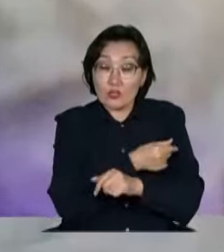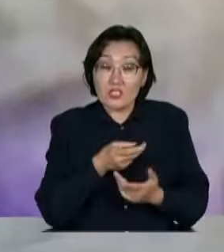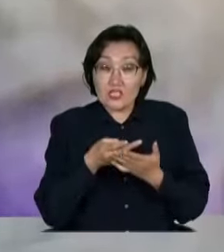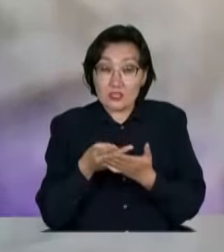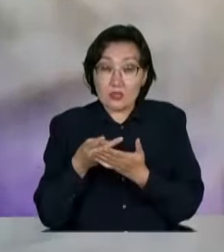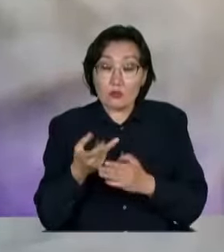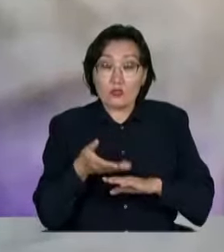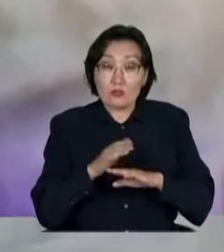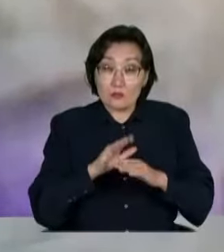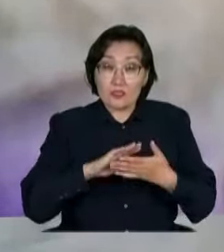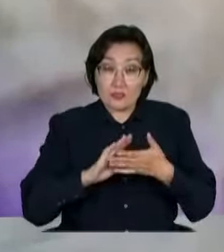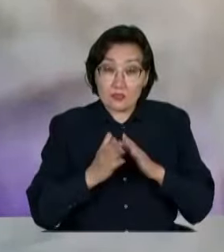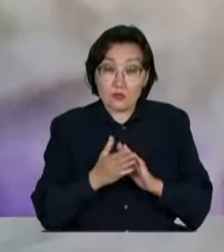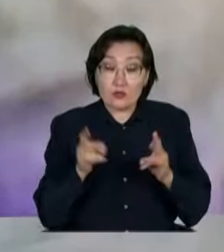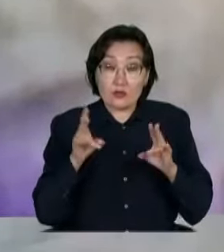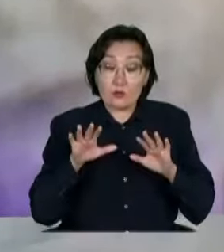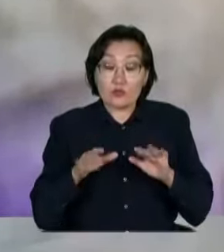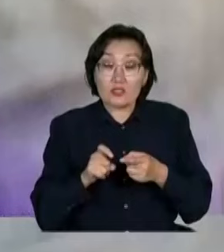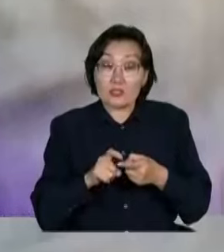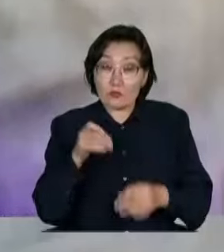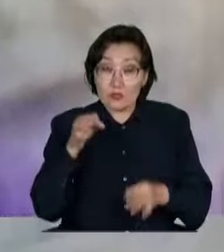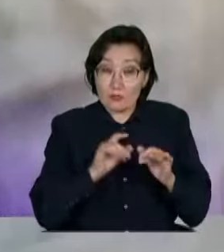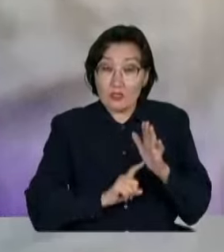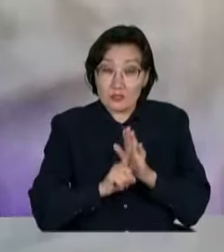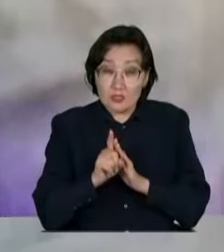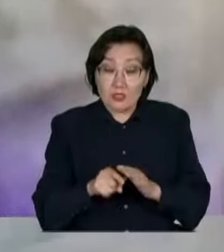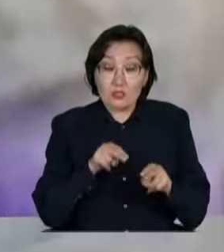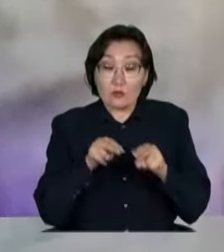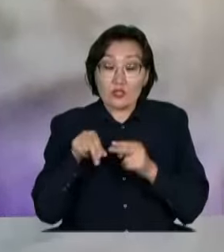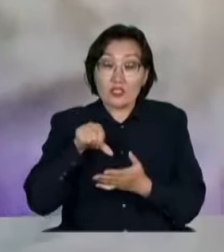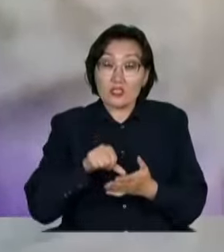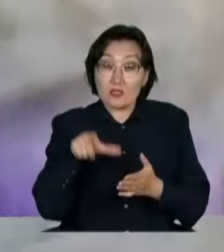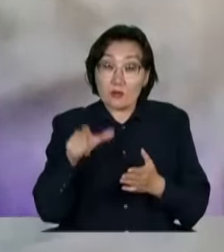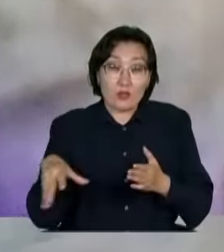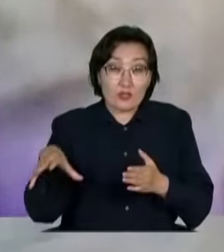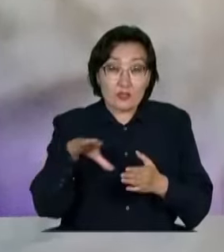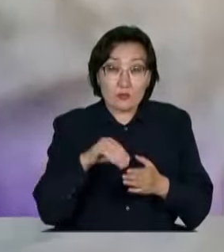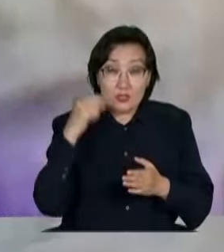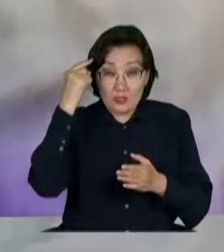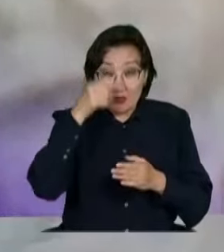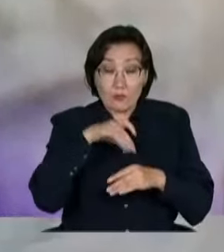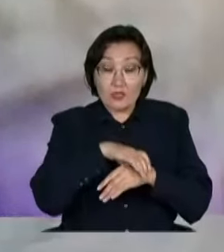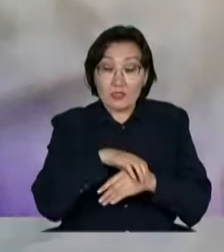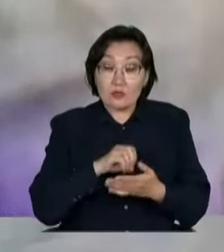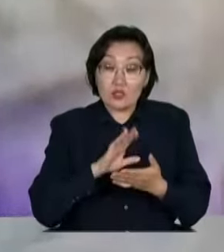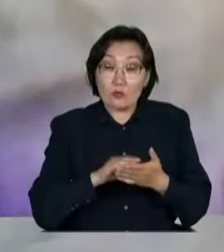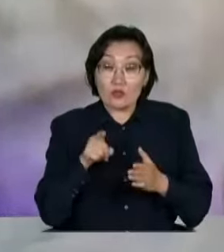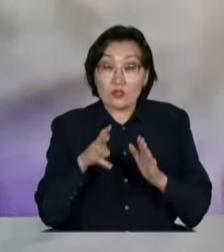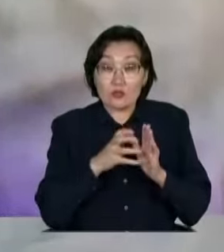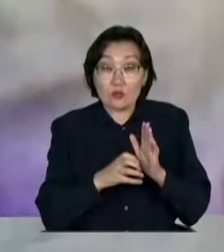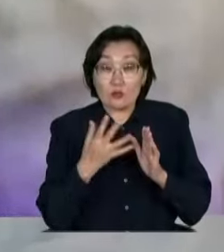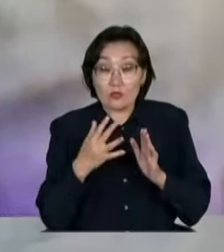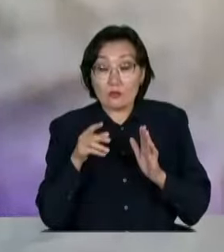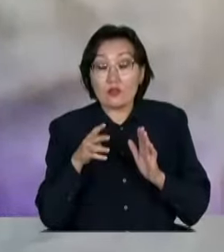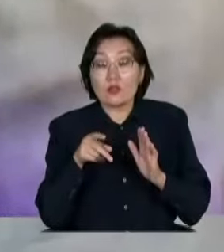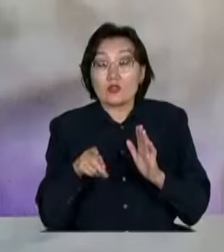жатыр. Халі ауыр. Оқиғаға қатысты қылмыстық іс қозғалып, батысқа қатысқандардың барлығының жеке басы анықталды. 1995